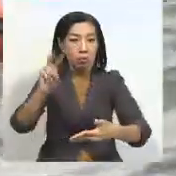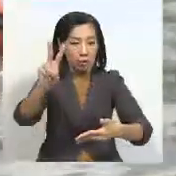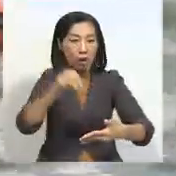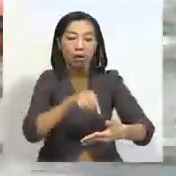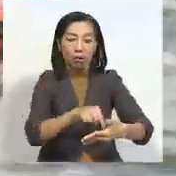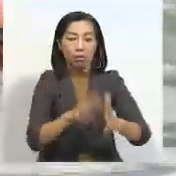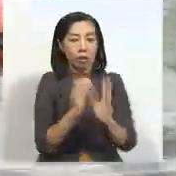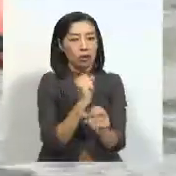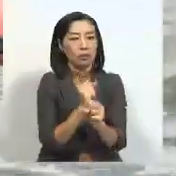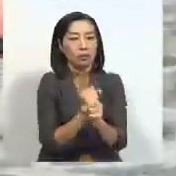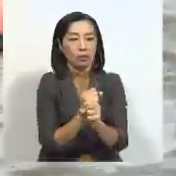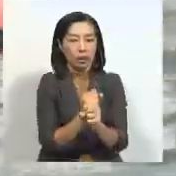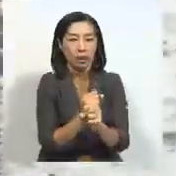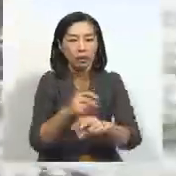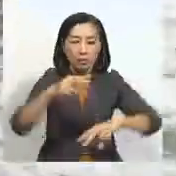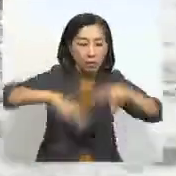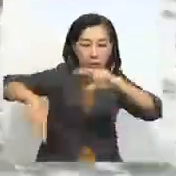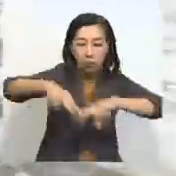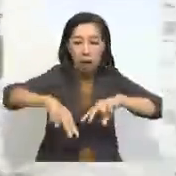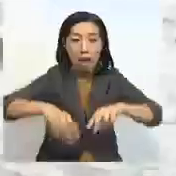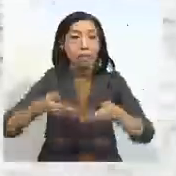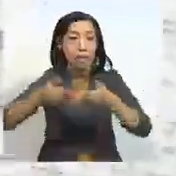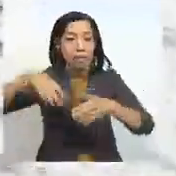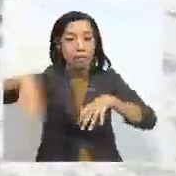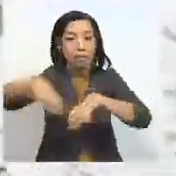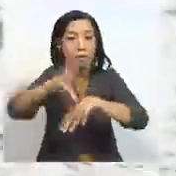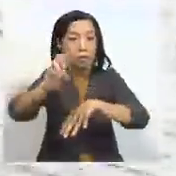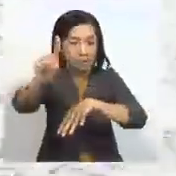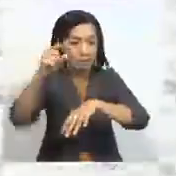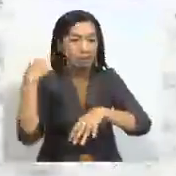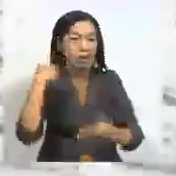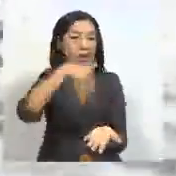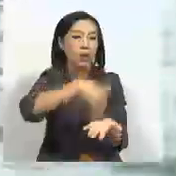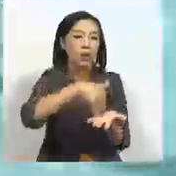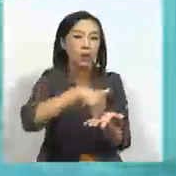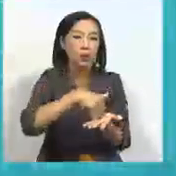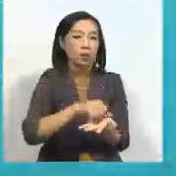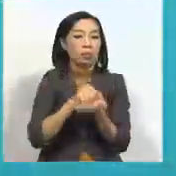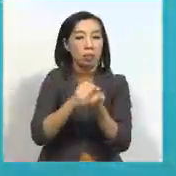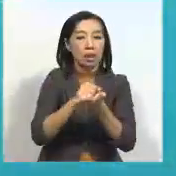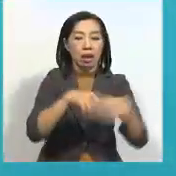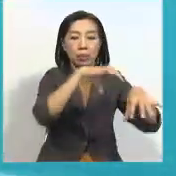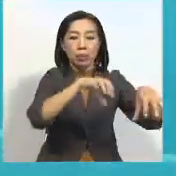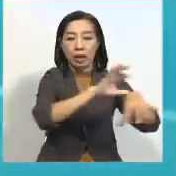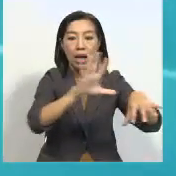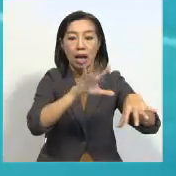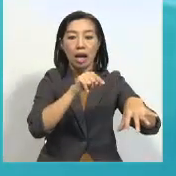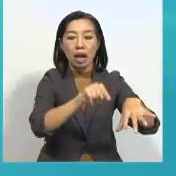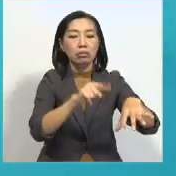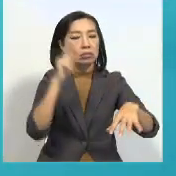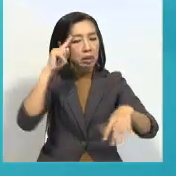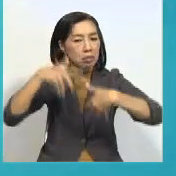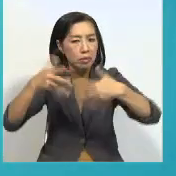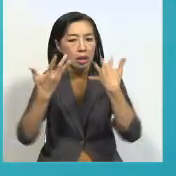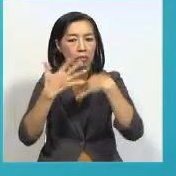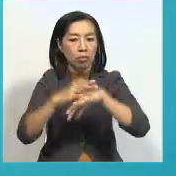นวยความสะดวกบริเวณท่าเทียบ61ท่าเรือและมีศูนย์อำนวยการ5จุดที่คาดว่าจะมีประชาชนไปร่วมง